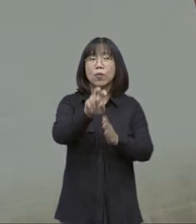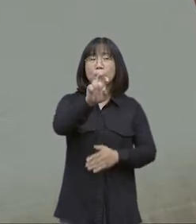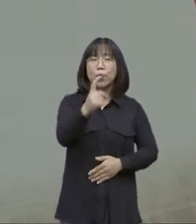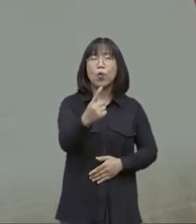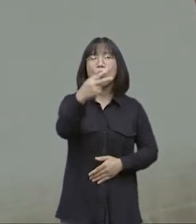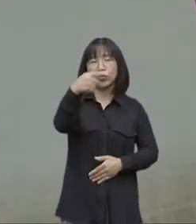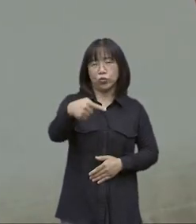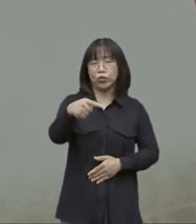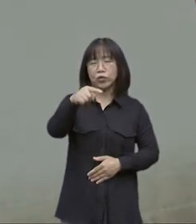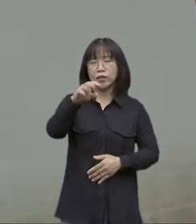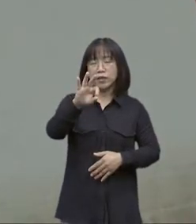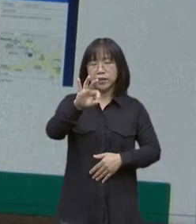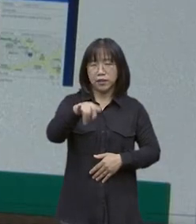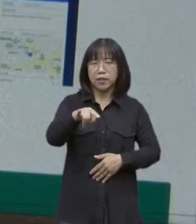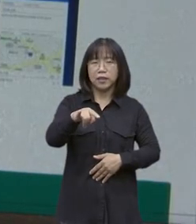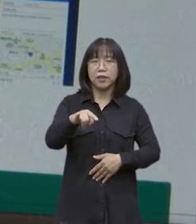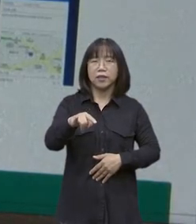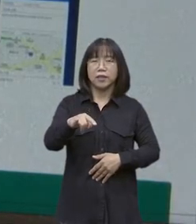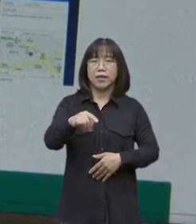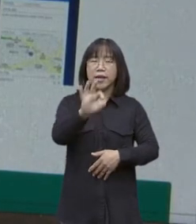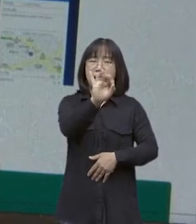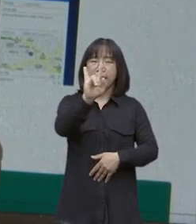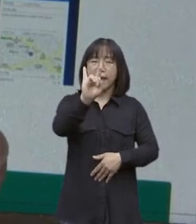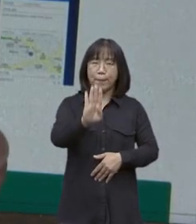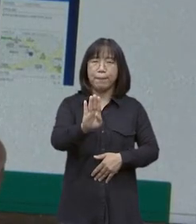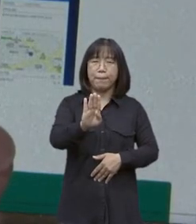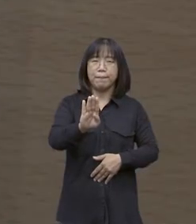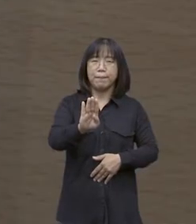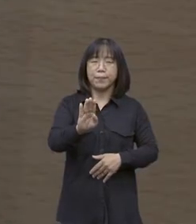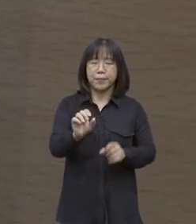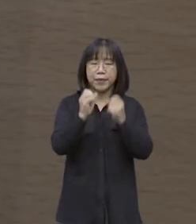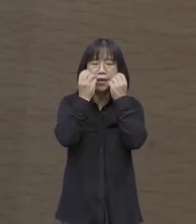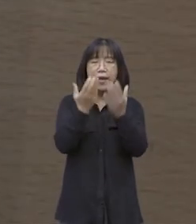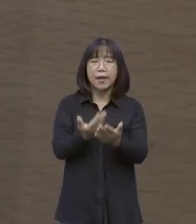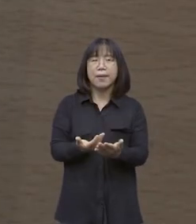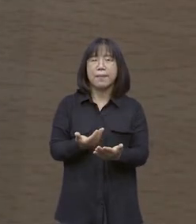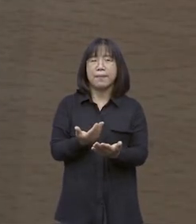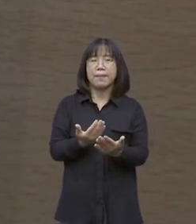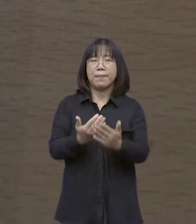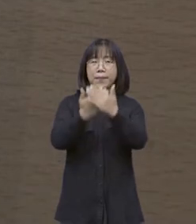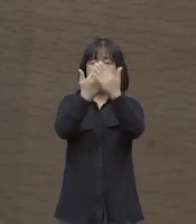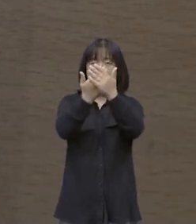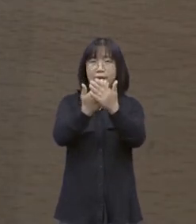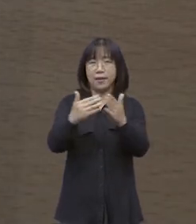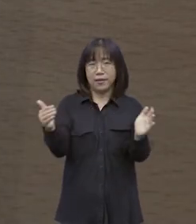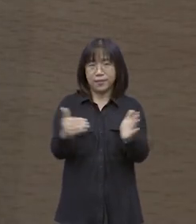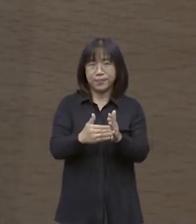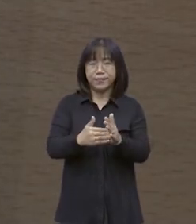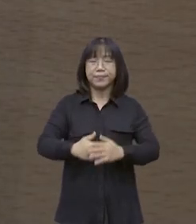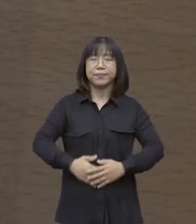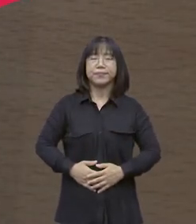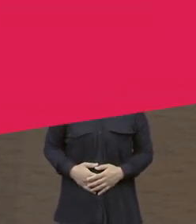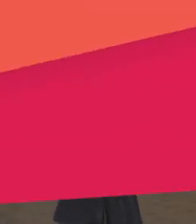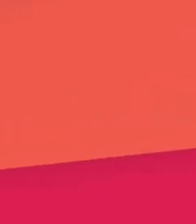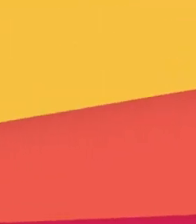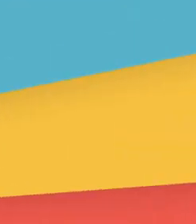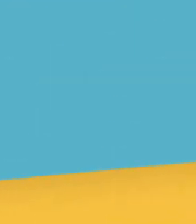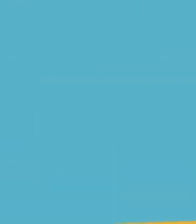주차구역의 이용 활성화를 위한 모두의 주차장 앱을 개발하며 주차난 해소를 위해 노력하고 있습니다.